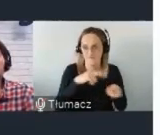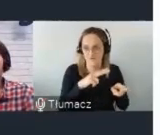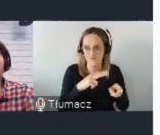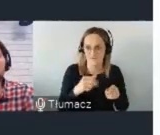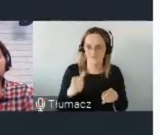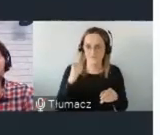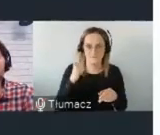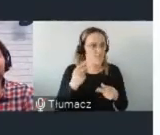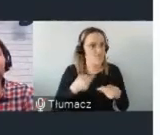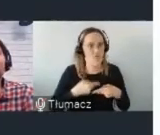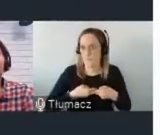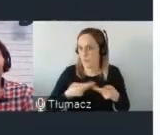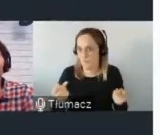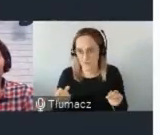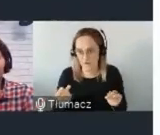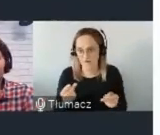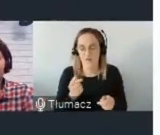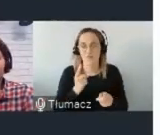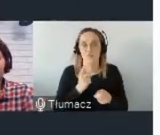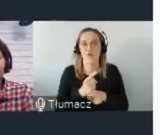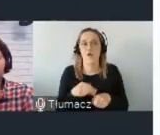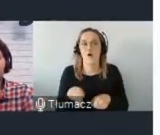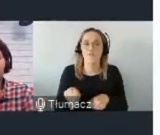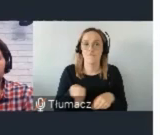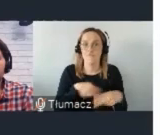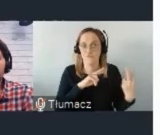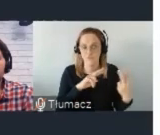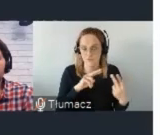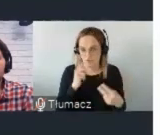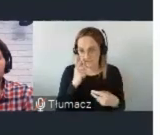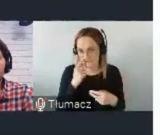nie publikować, tylko wrócić tu wstecz.